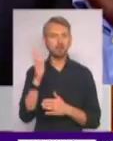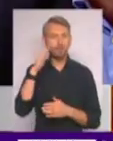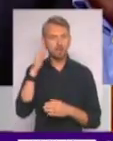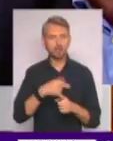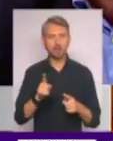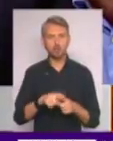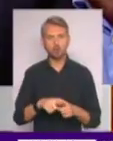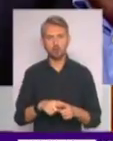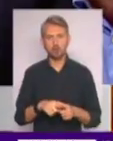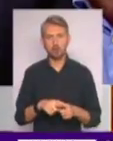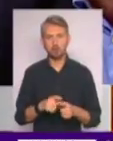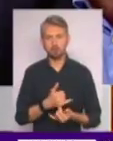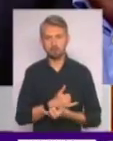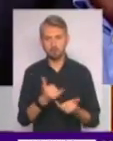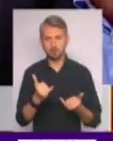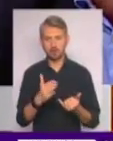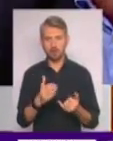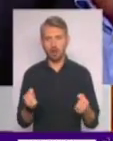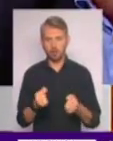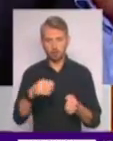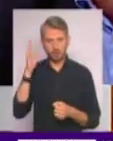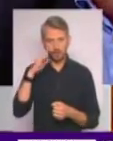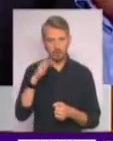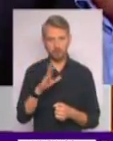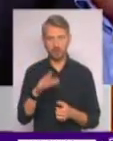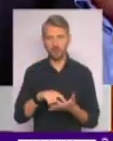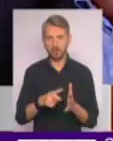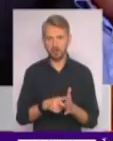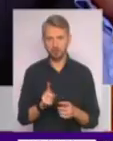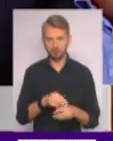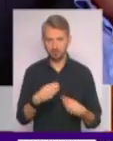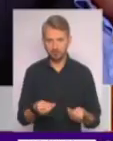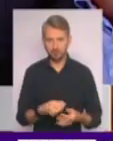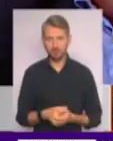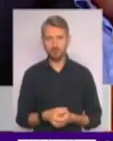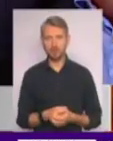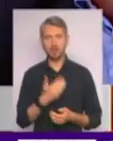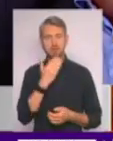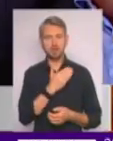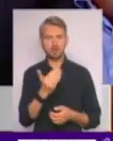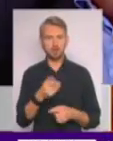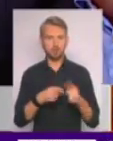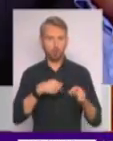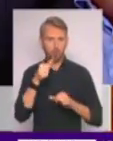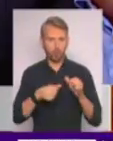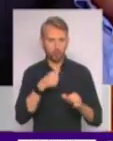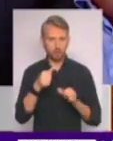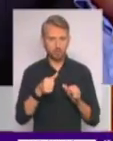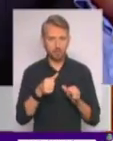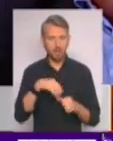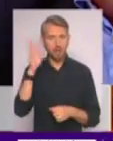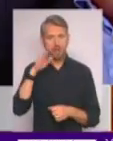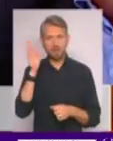которая поступает в холодное, в квартиры. Значит, последние где-то 1,5 года